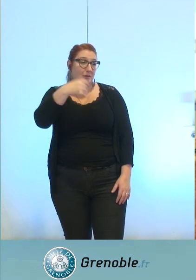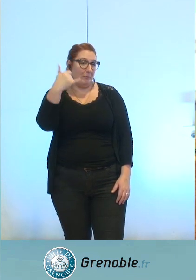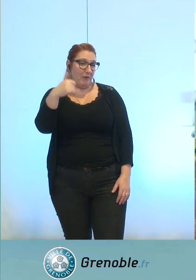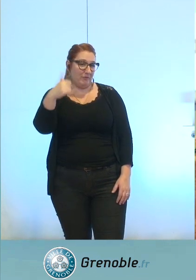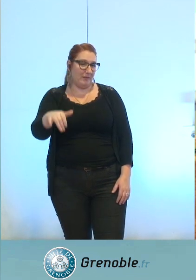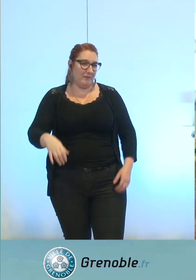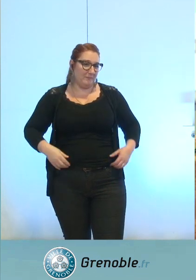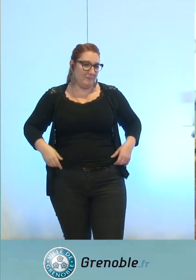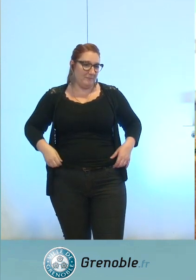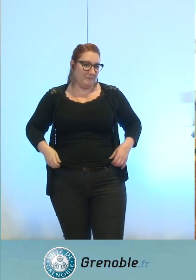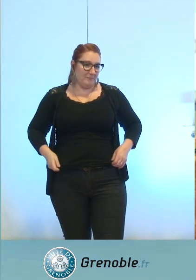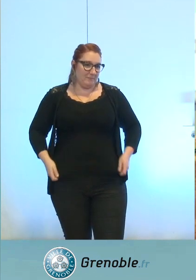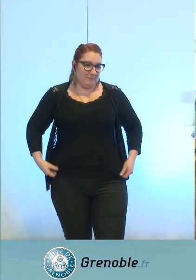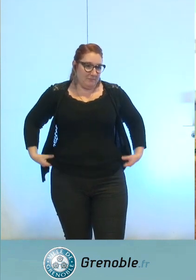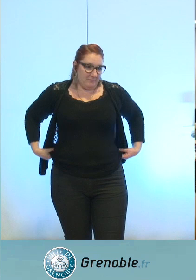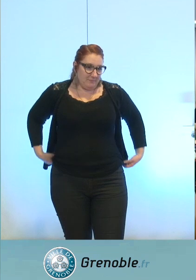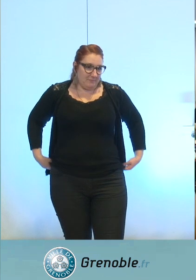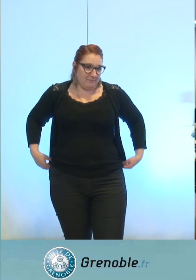allez monsieur upfast